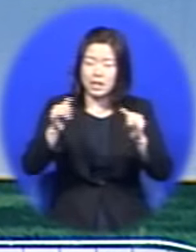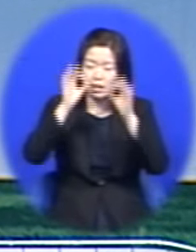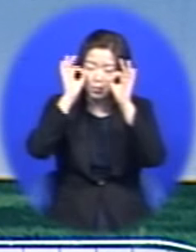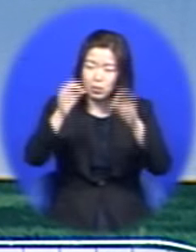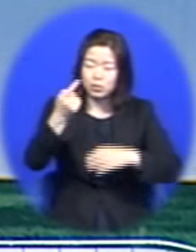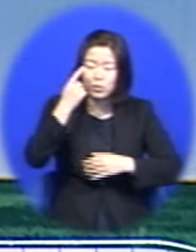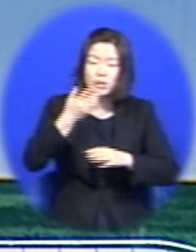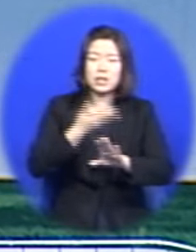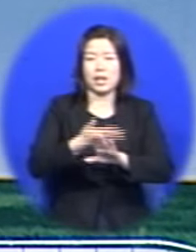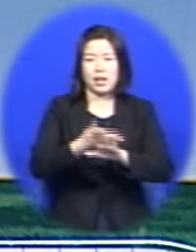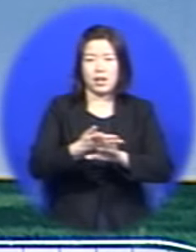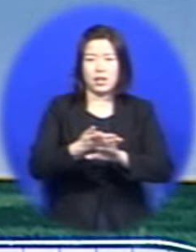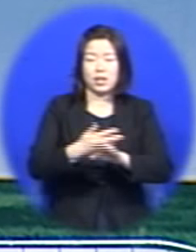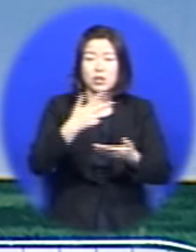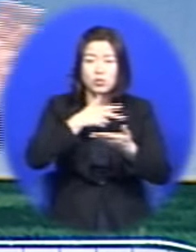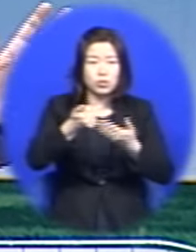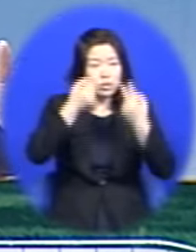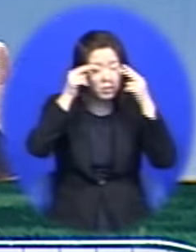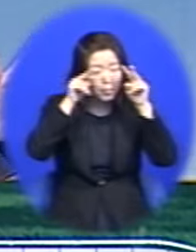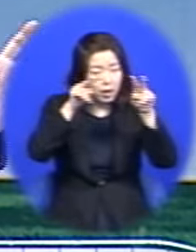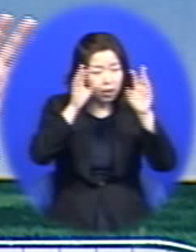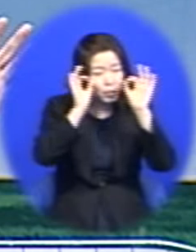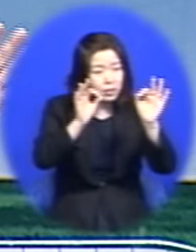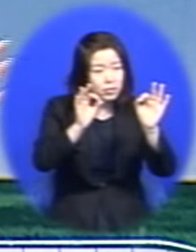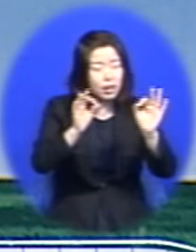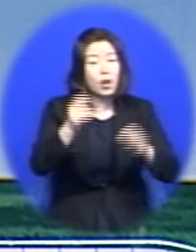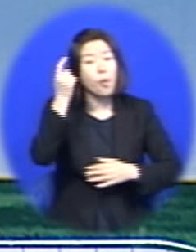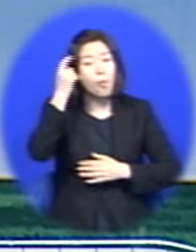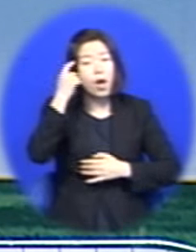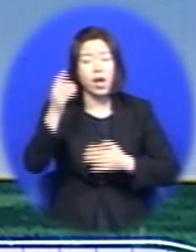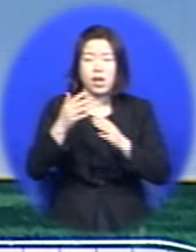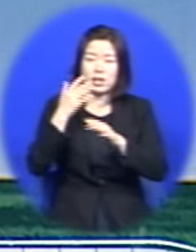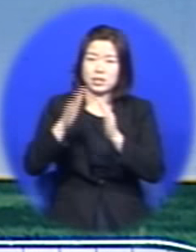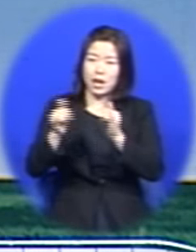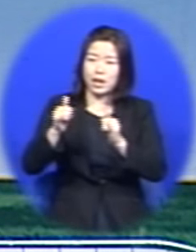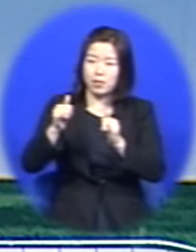달라져요. 주님을 바라보았는데 왜 사람 보는 눈이 달라지나 몰라.